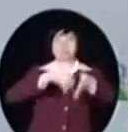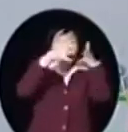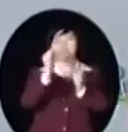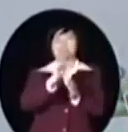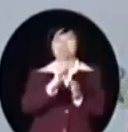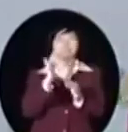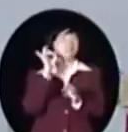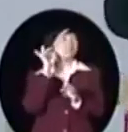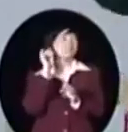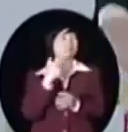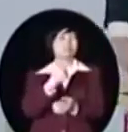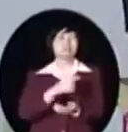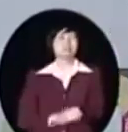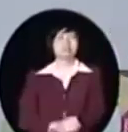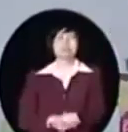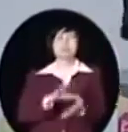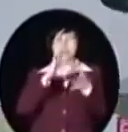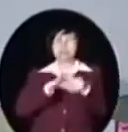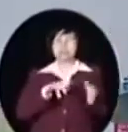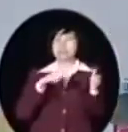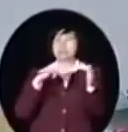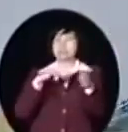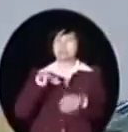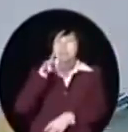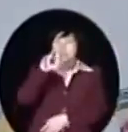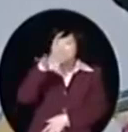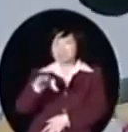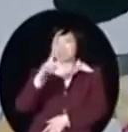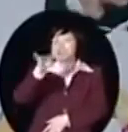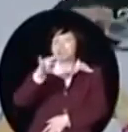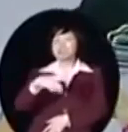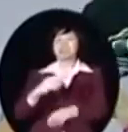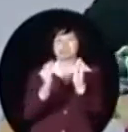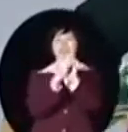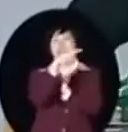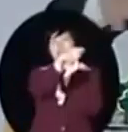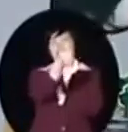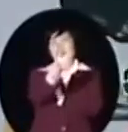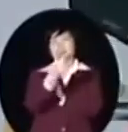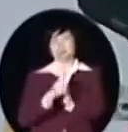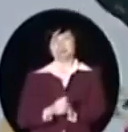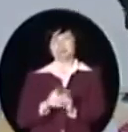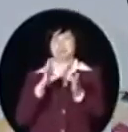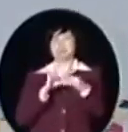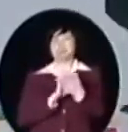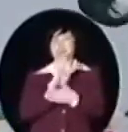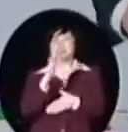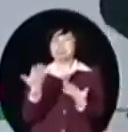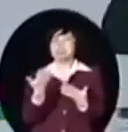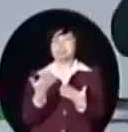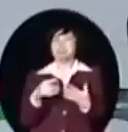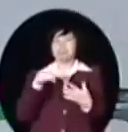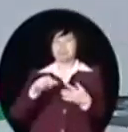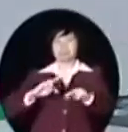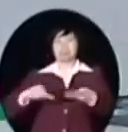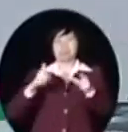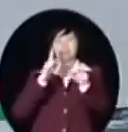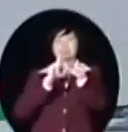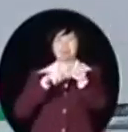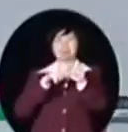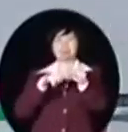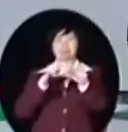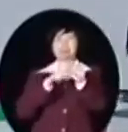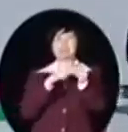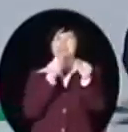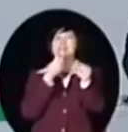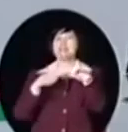题，机场应该回到桃园，未来应该怎么样？大家看，未来这个变成中央公园，啊，大家可以在